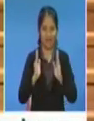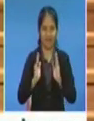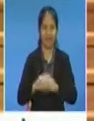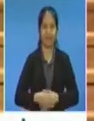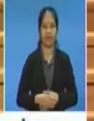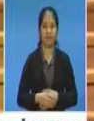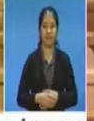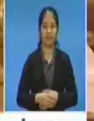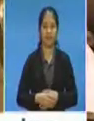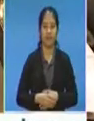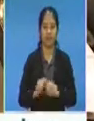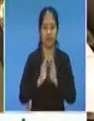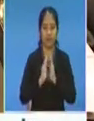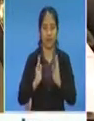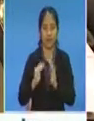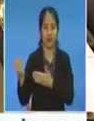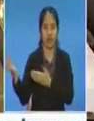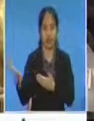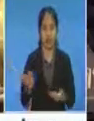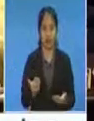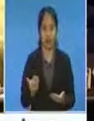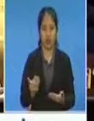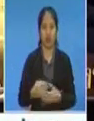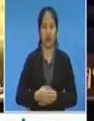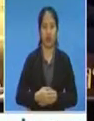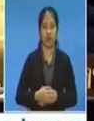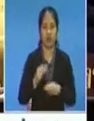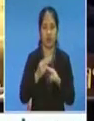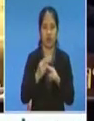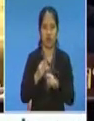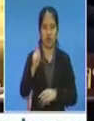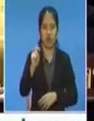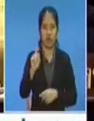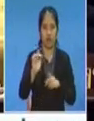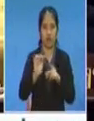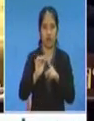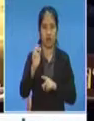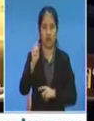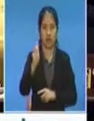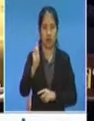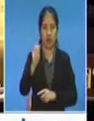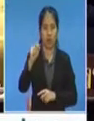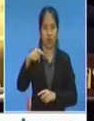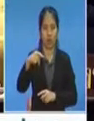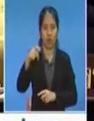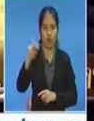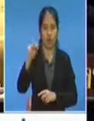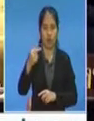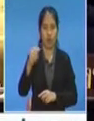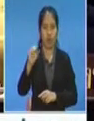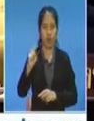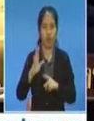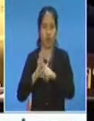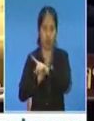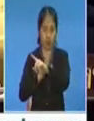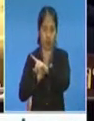ะต่อไปนะคะเรียนเชิญท่านต่อพงษ์เสรานนท์ที่ปรึกษาคณะกรรมการกิจการกระจายเสียงกิจการโทรทัศน์และกิจการโ